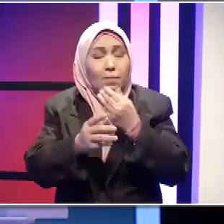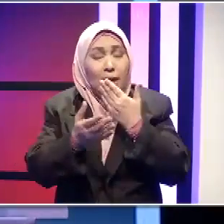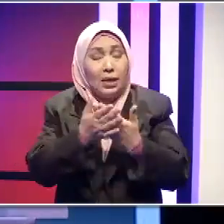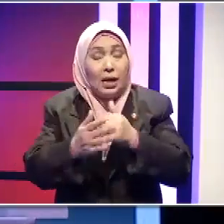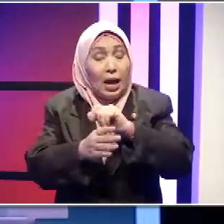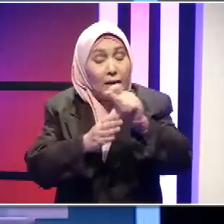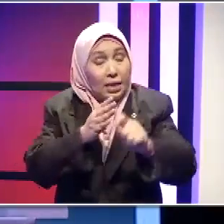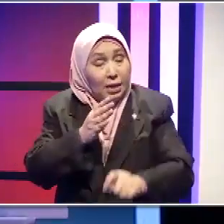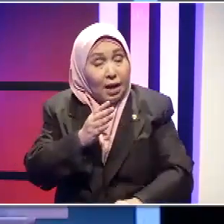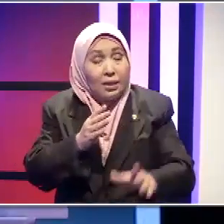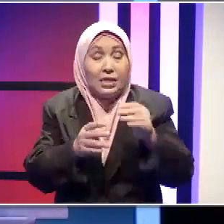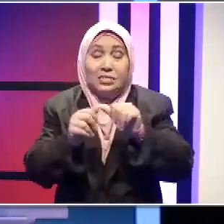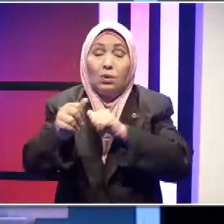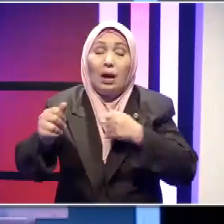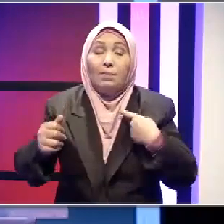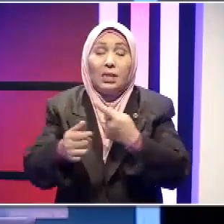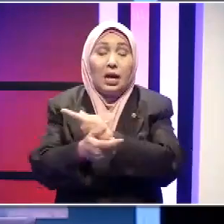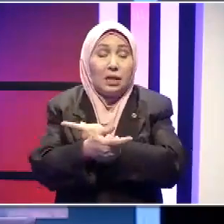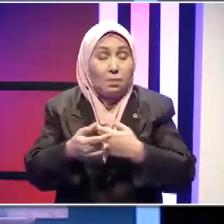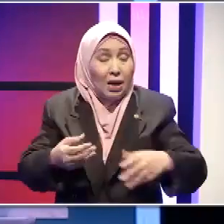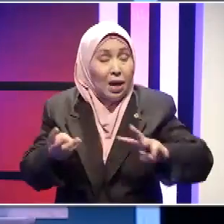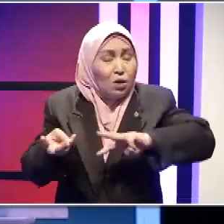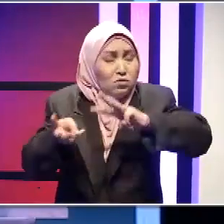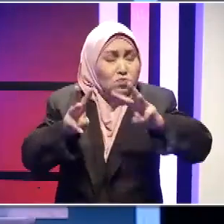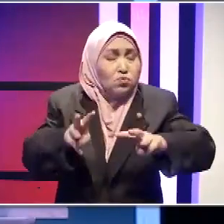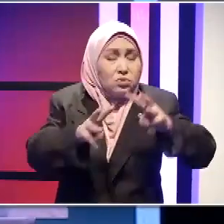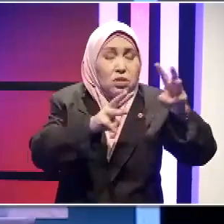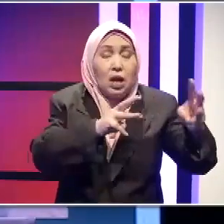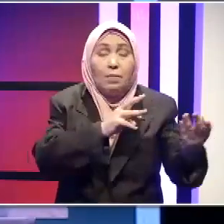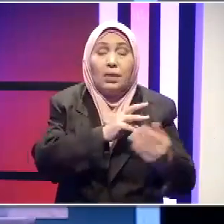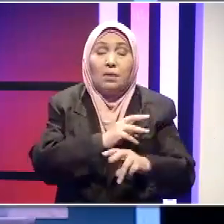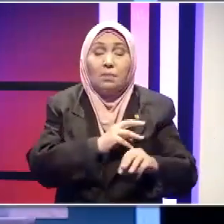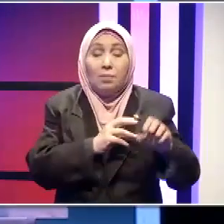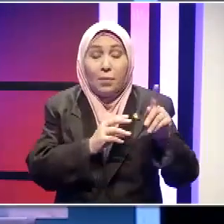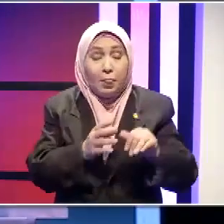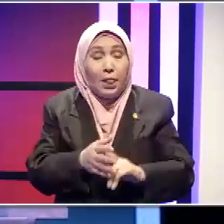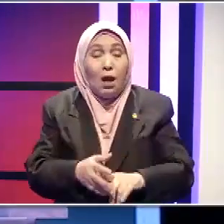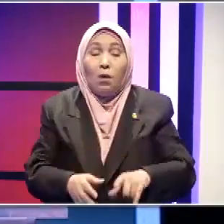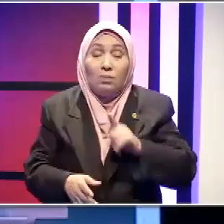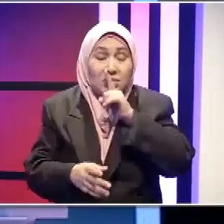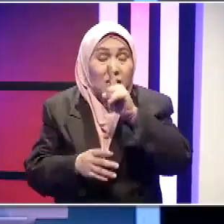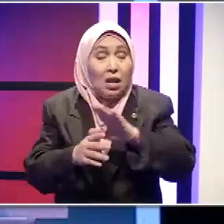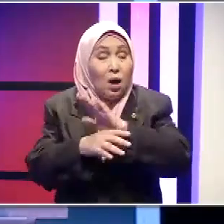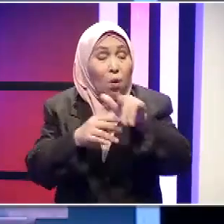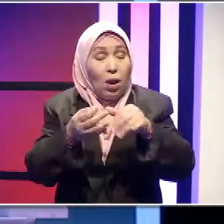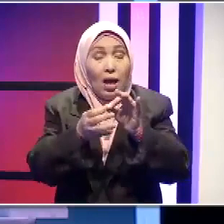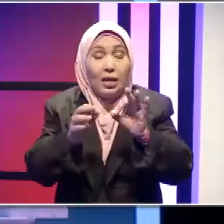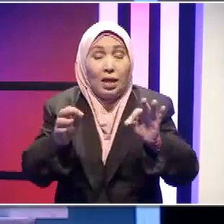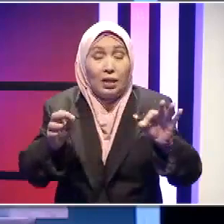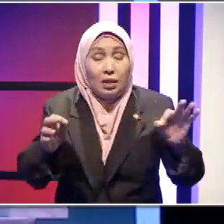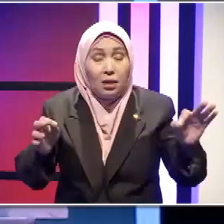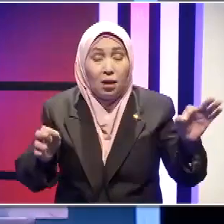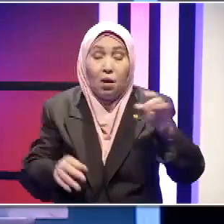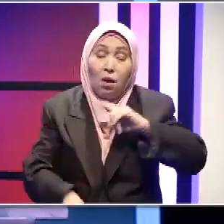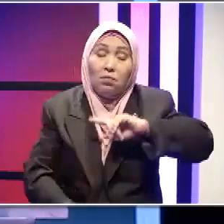akhiroti hassanah wa qina Adza Bannar kok sombong ada sayidinamuhammad